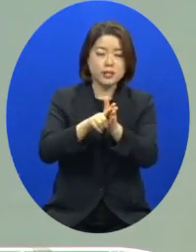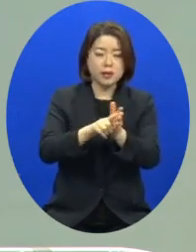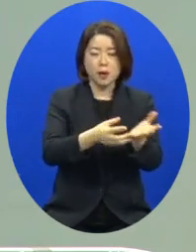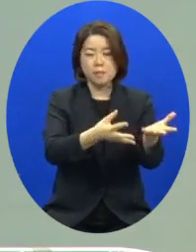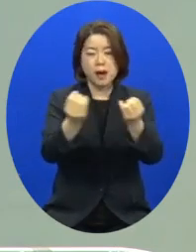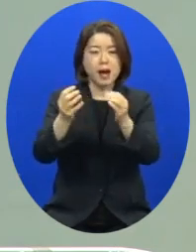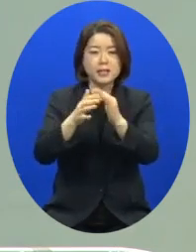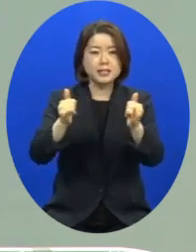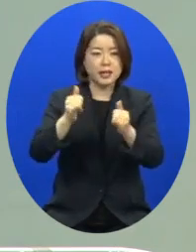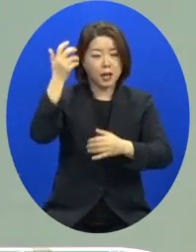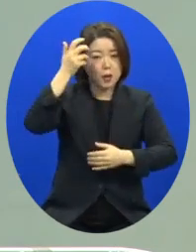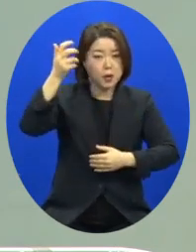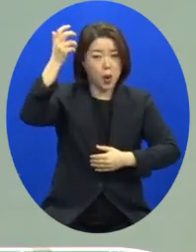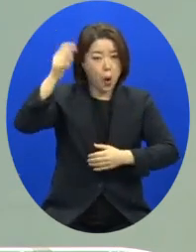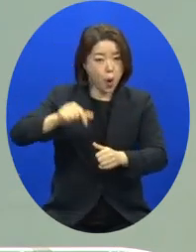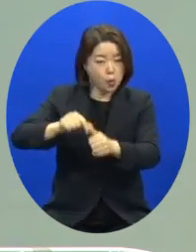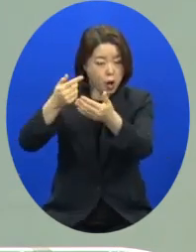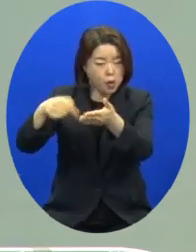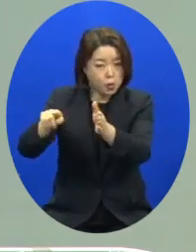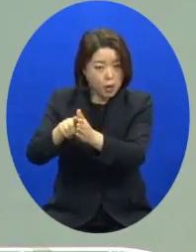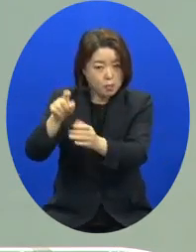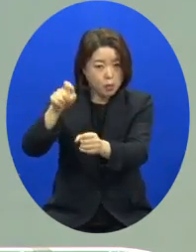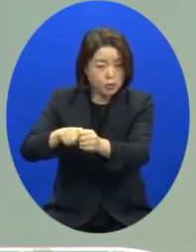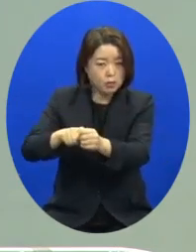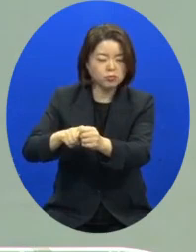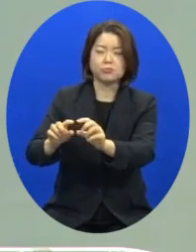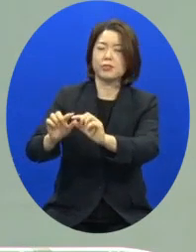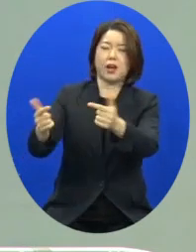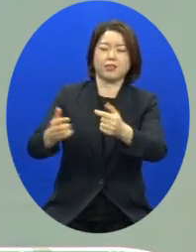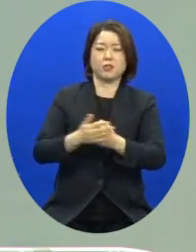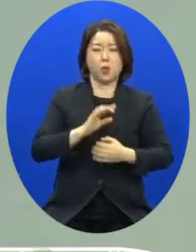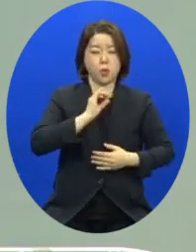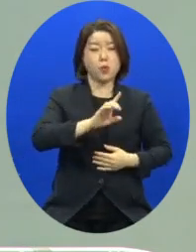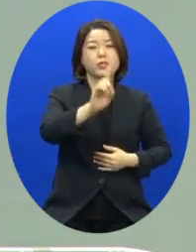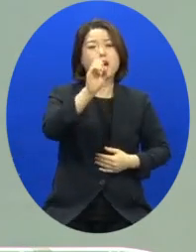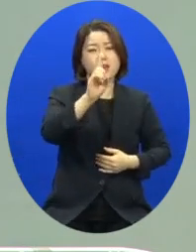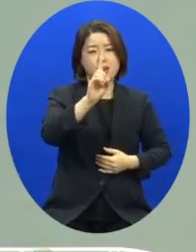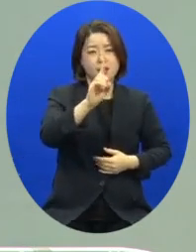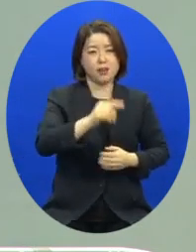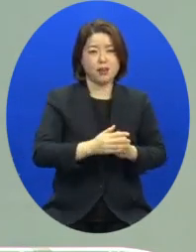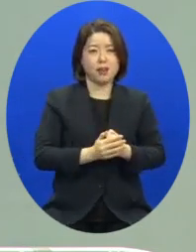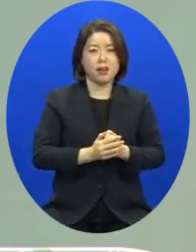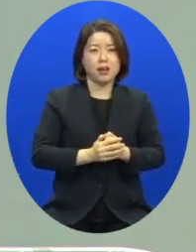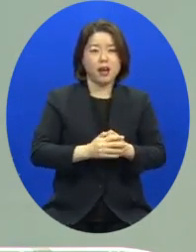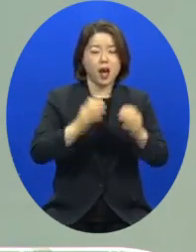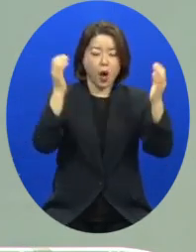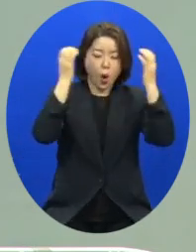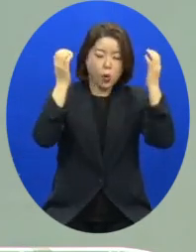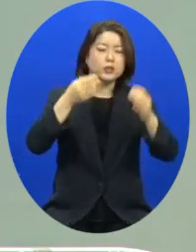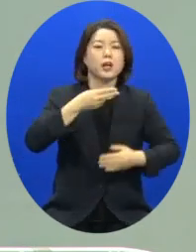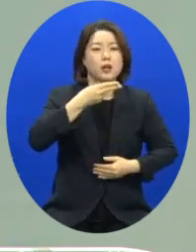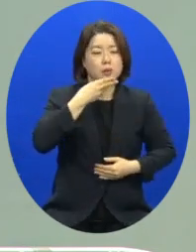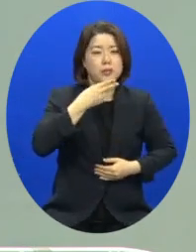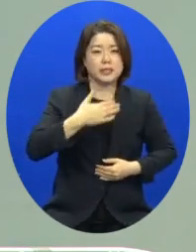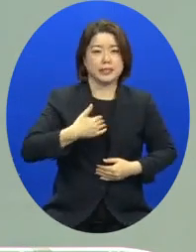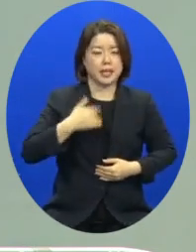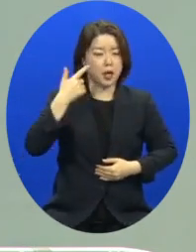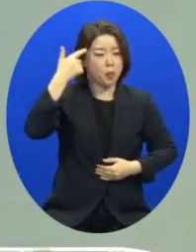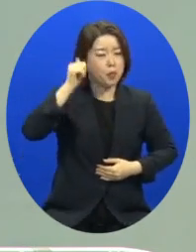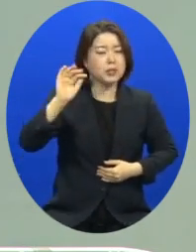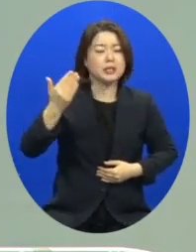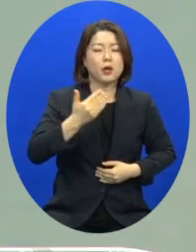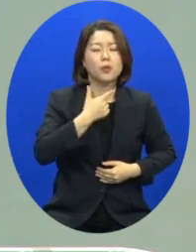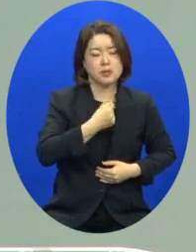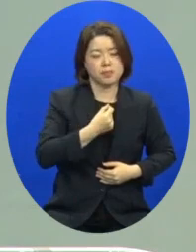위해서 아니었어요. 그냥 하나, 아, 고생 안 하고 내가 목사가